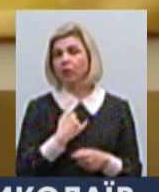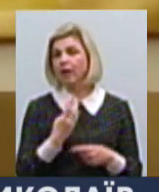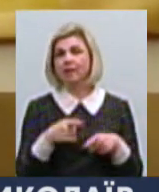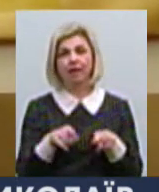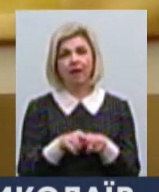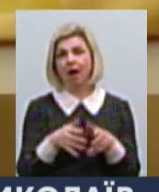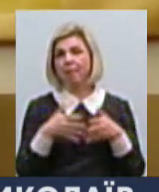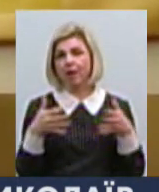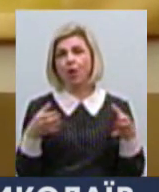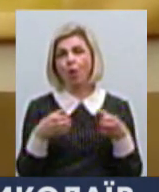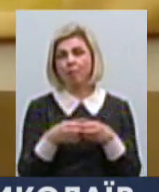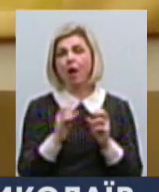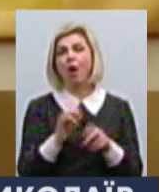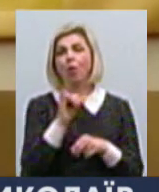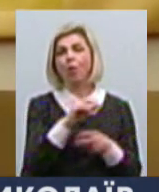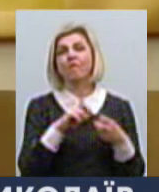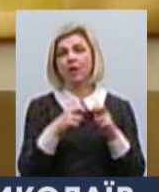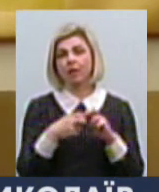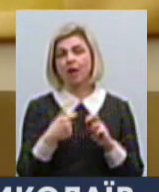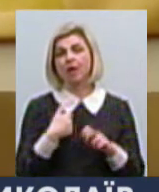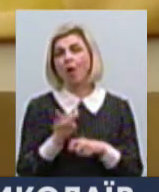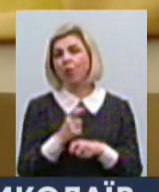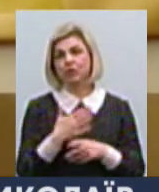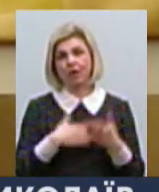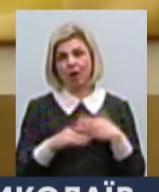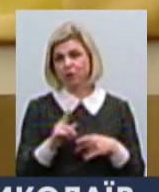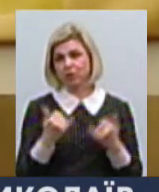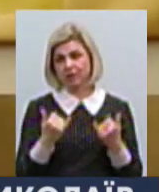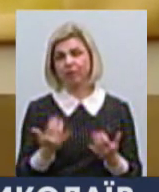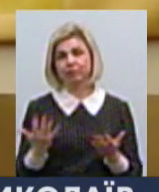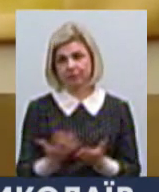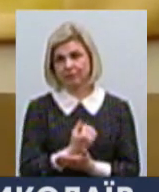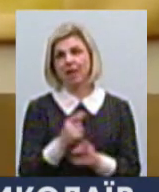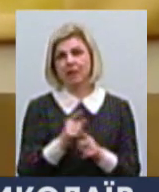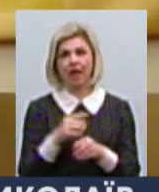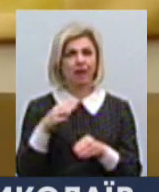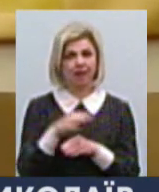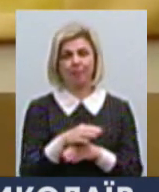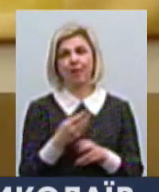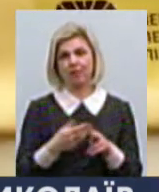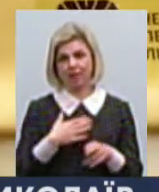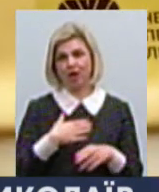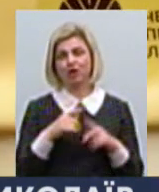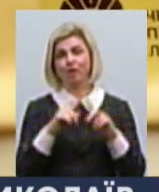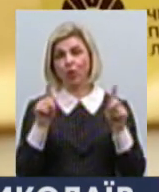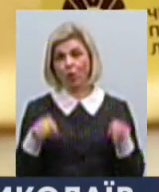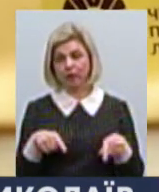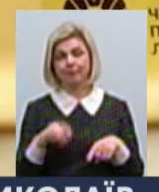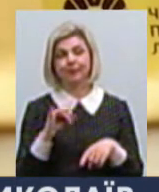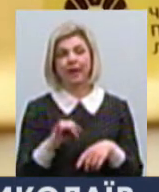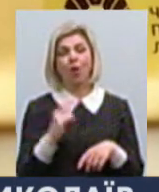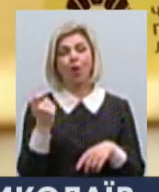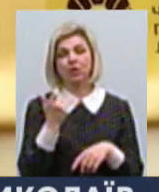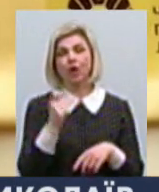габаритна команда, як у Прикарпаття, і я дуже радий, що ми сьогодні впоралися з тим натиском, який був на наші ворота. Наставник господарів